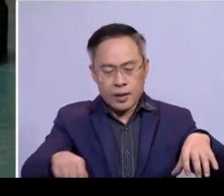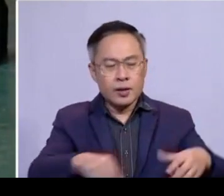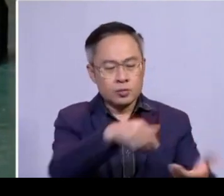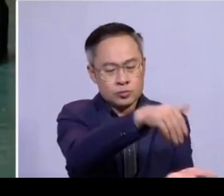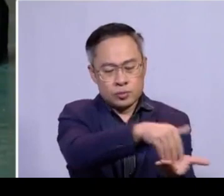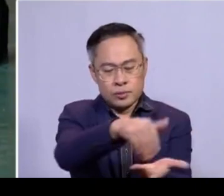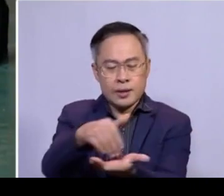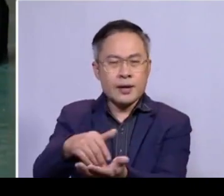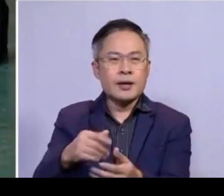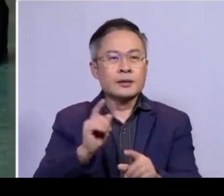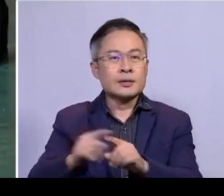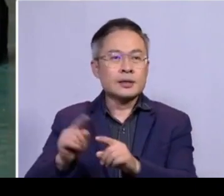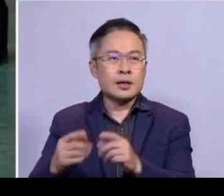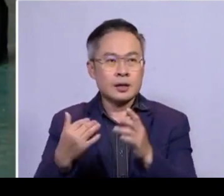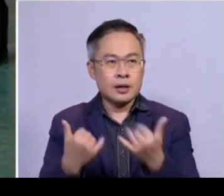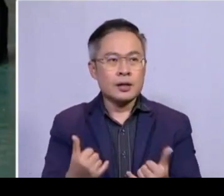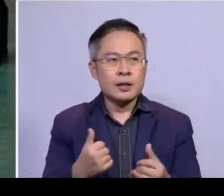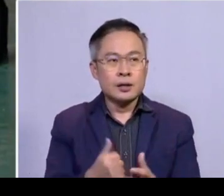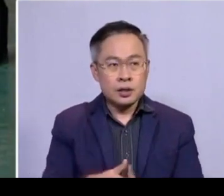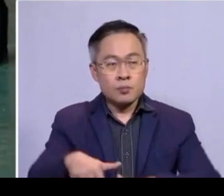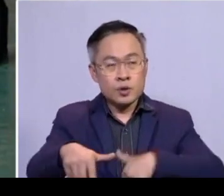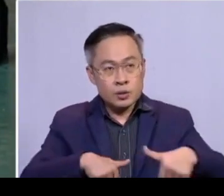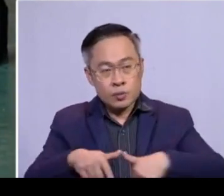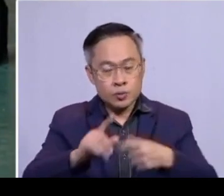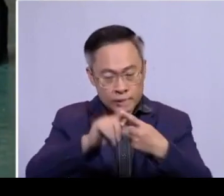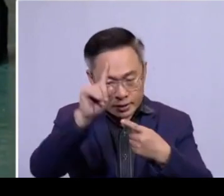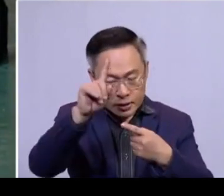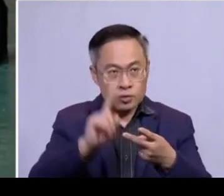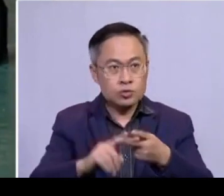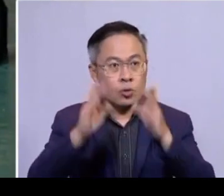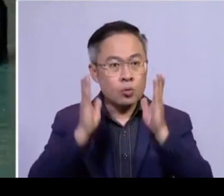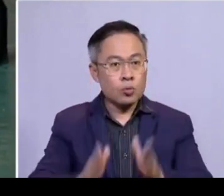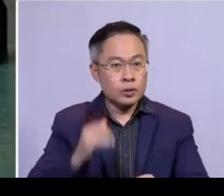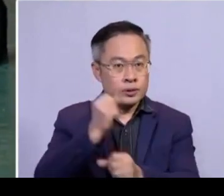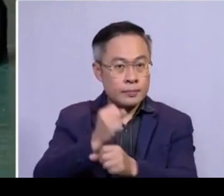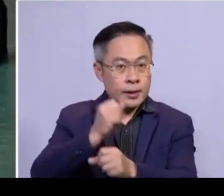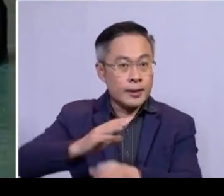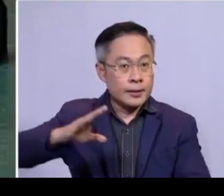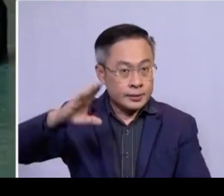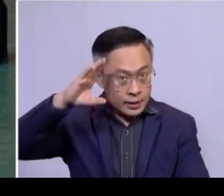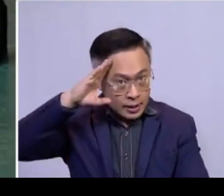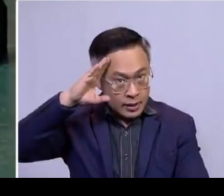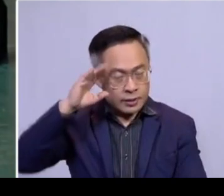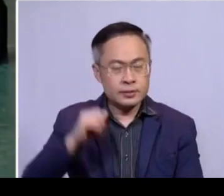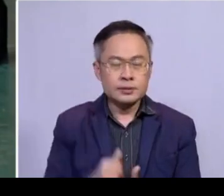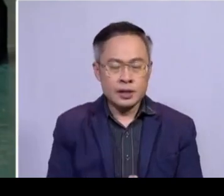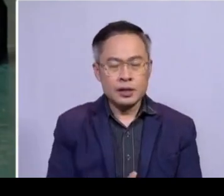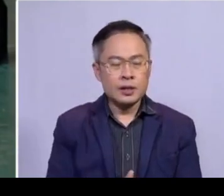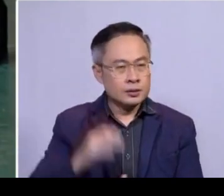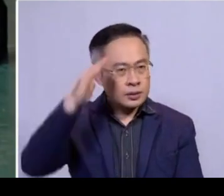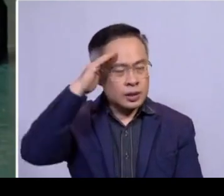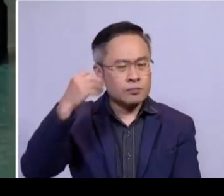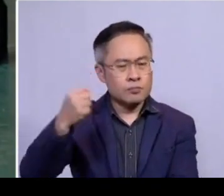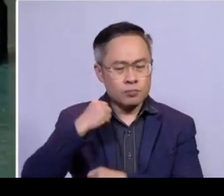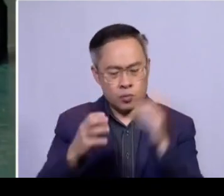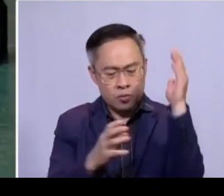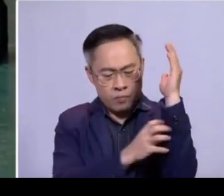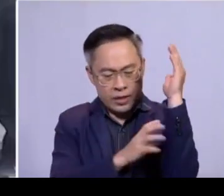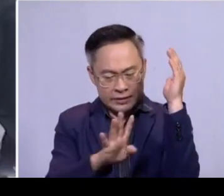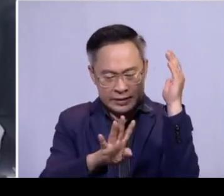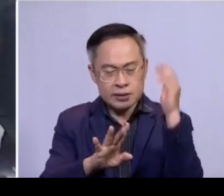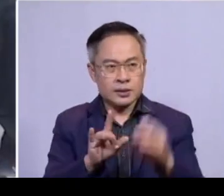าใช้สิทธิ์ณจุดนี้นะคะจึงไม่ได้มีแค่เพียงประชาชนทั่วไปค่ะแต่ว่ายังมีกำลังพลบางส่วนจากกองทัพภาคที่4ที่เดินทางมาใช้สิทธิ์ด้ว